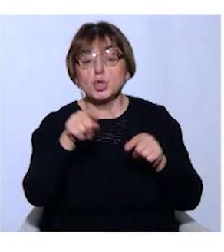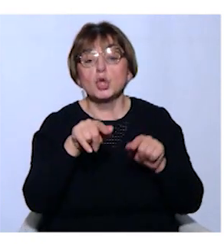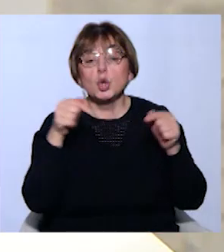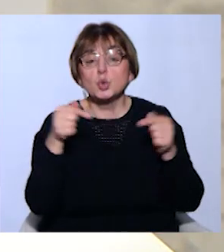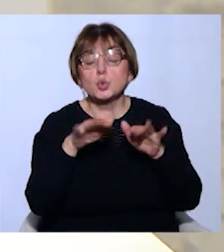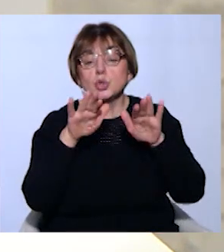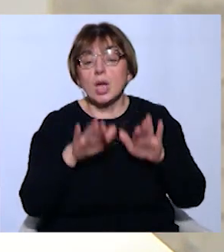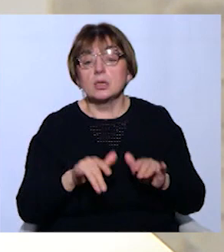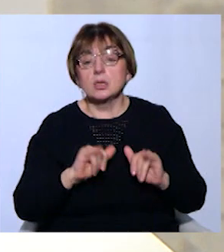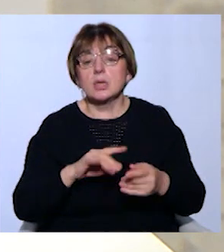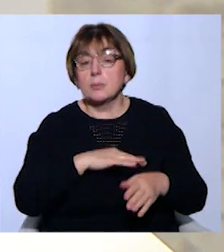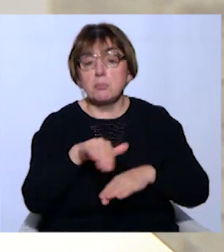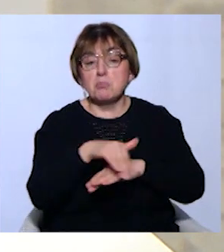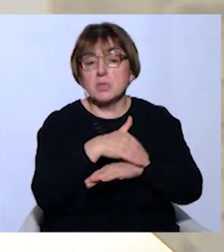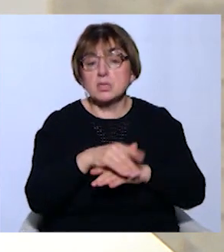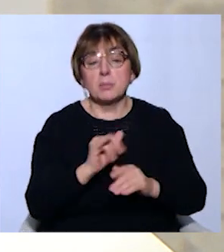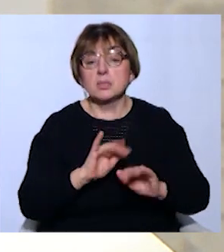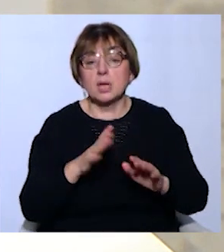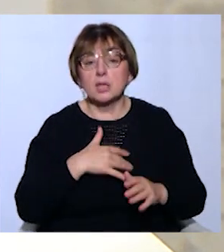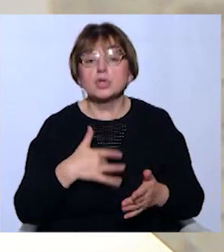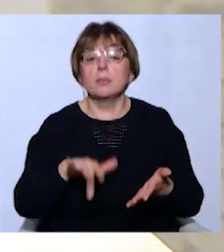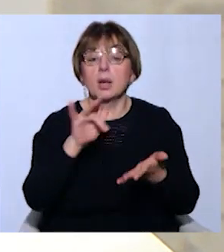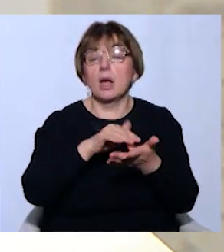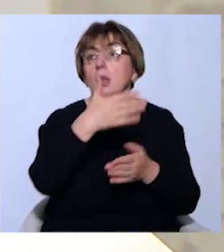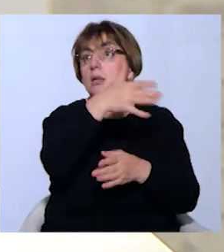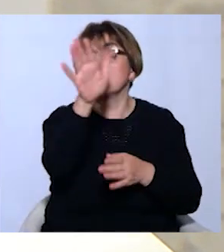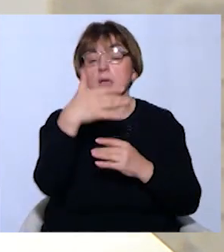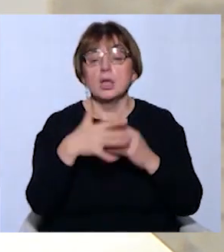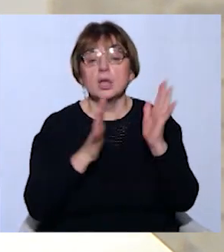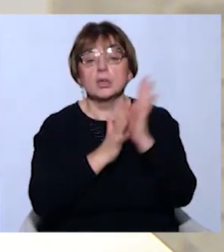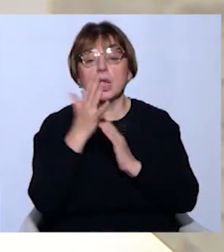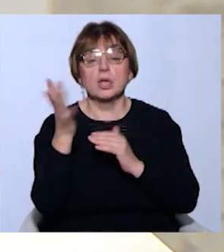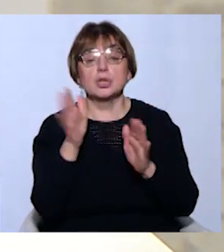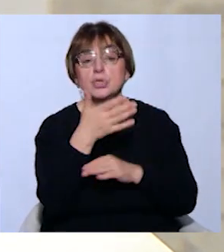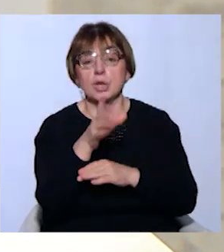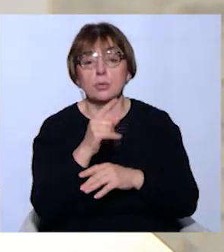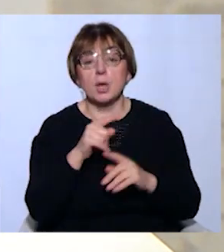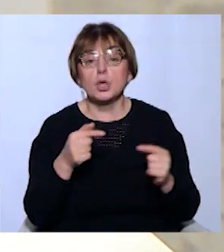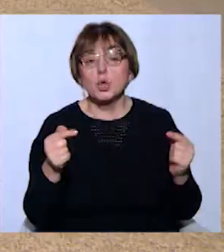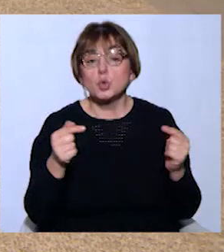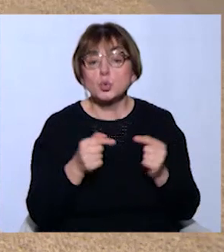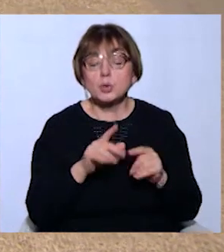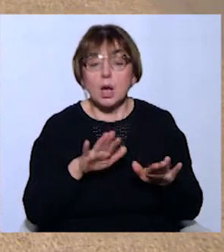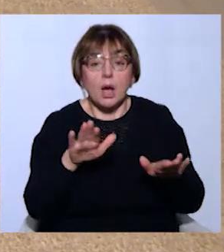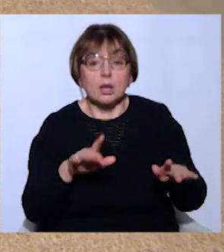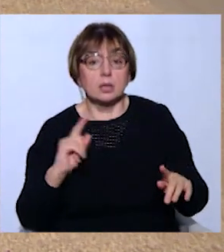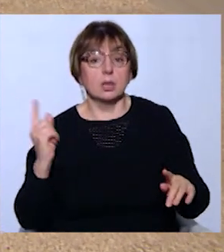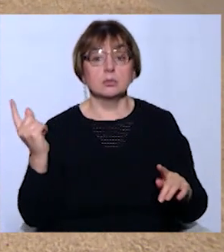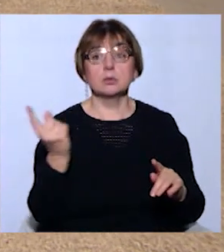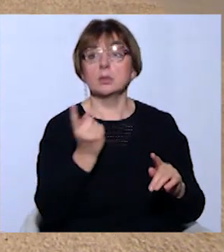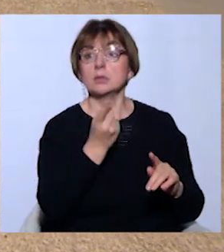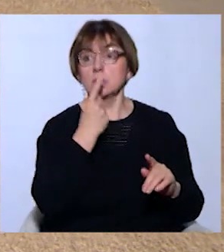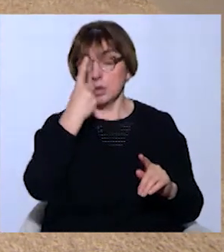ადგილმდებარეობა, ზუსტი მისამართი. ეს შეიძლება იყოს ქალაქ გარეცეირნობის დროს და აი ზუსტი რაღაც აი რაღაც ორიენტირი უნდა მოძებნო,